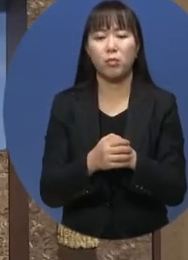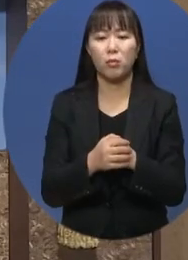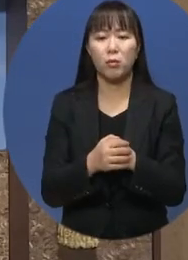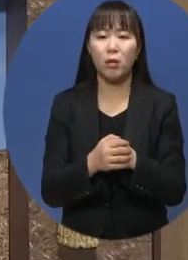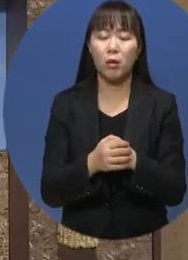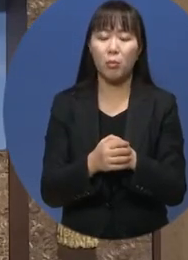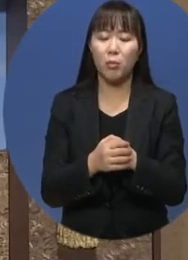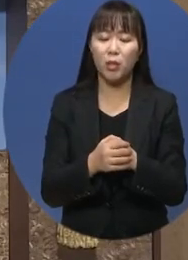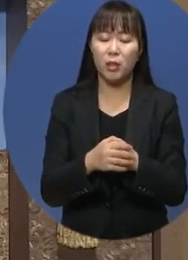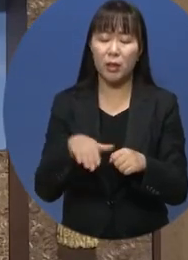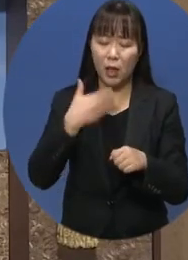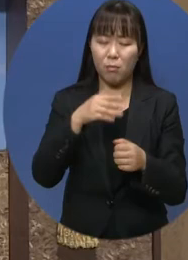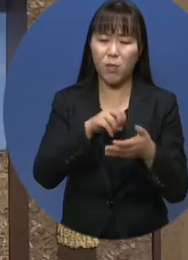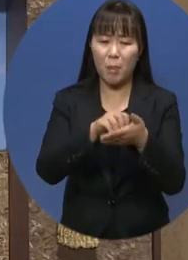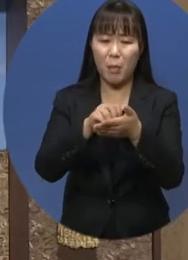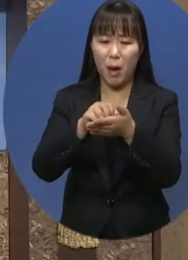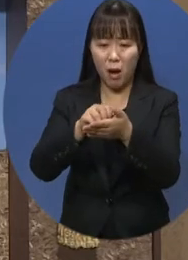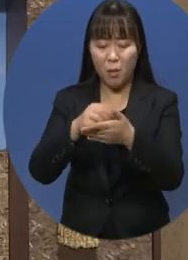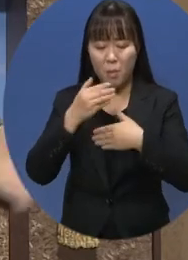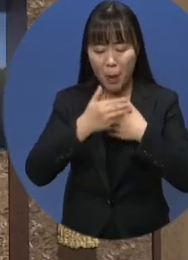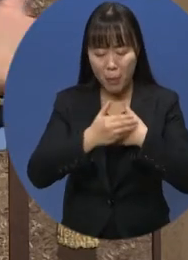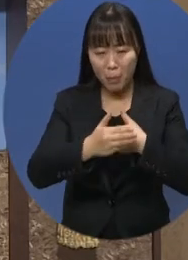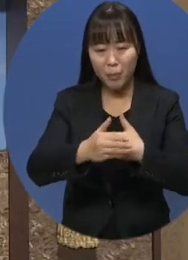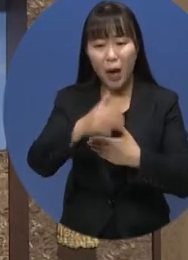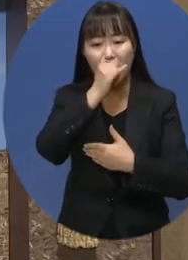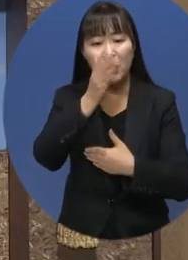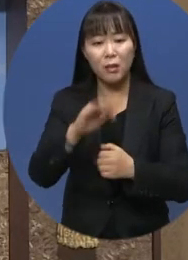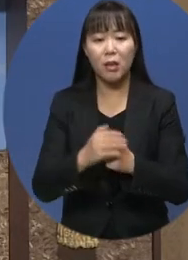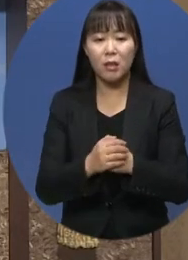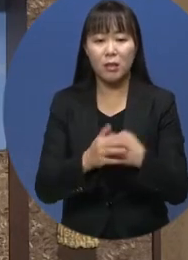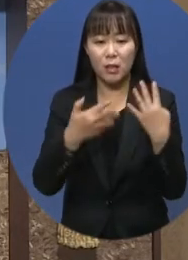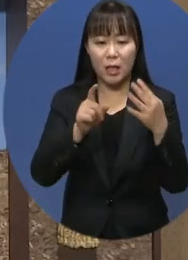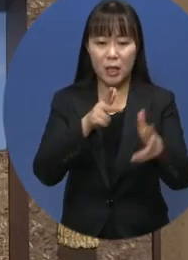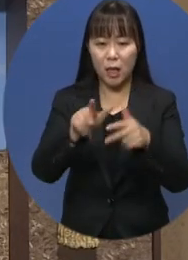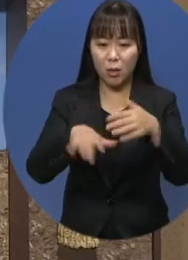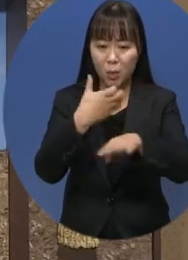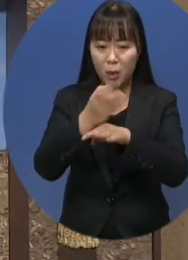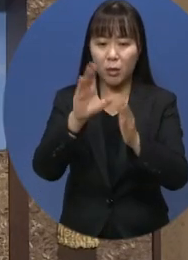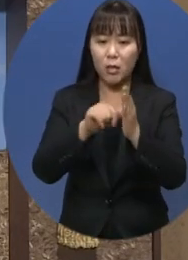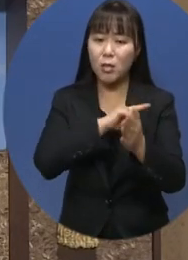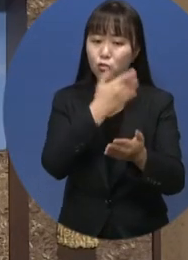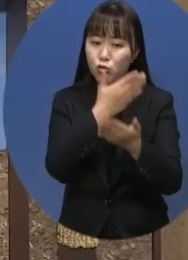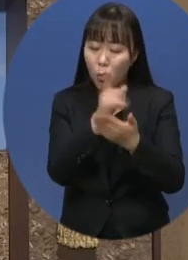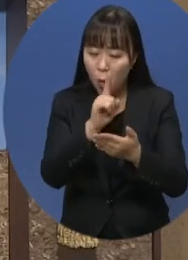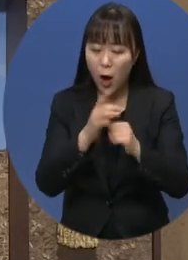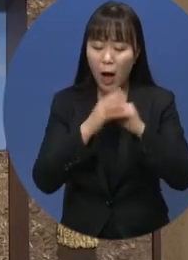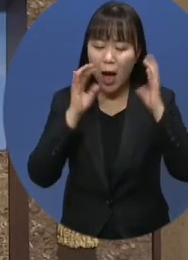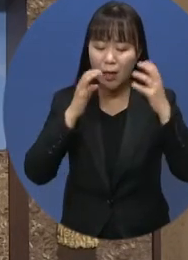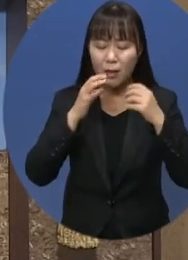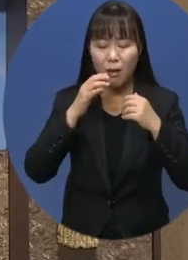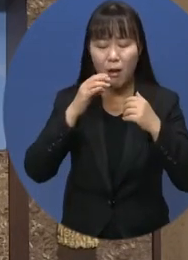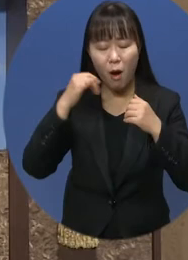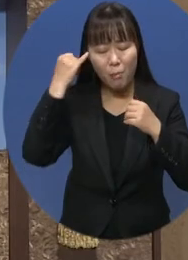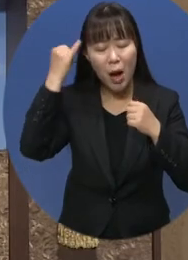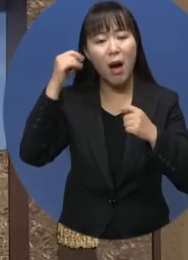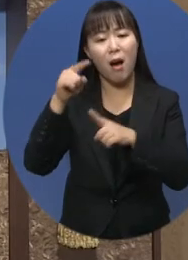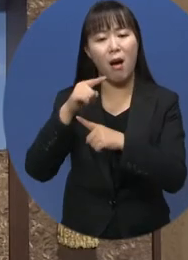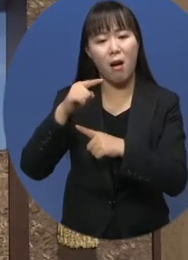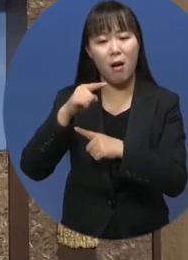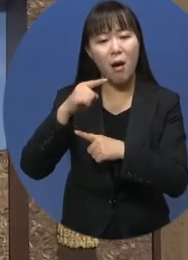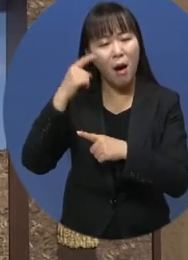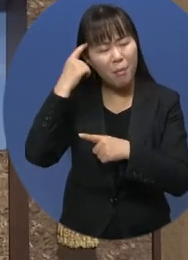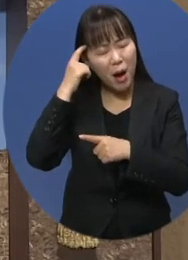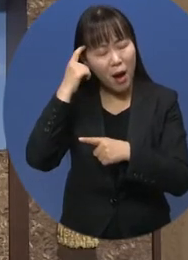진학과 관련된 것들을 진행하는데 사실 2차 4차선으로 평면에서 가장 중요한 것은 아이들의 창의력 이에요 창의력을 들려